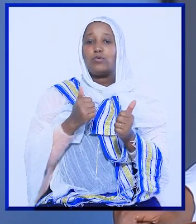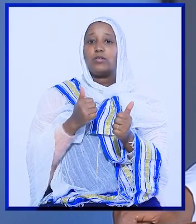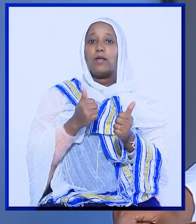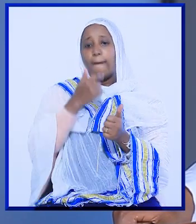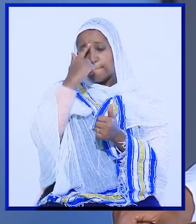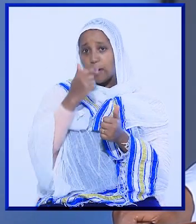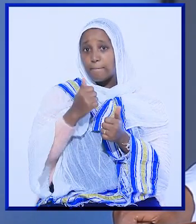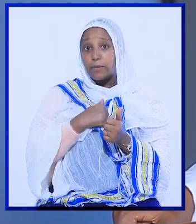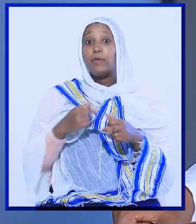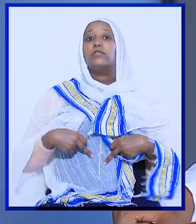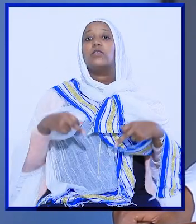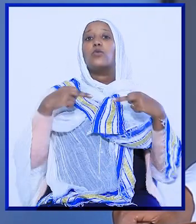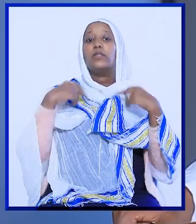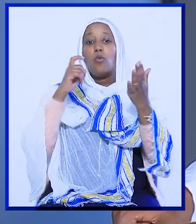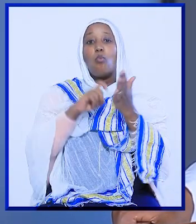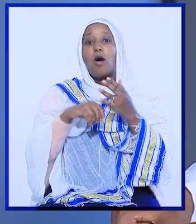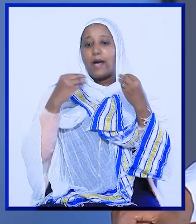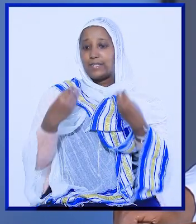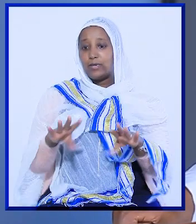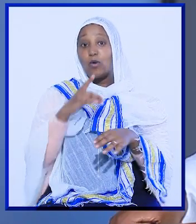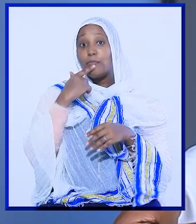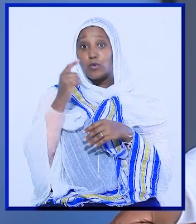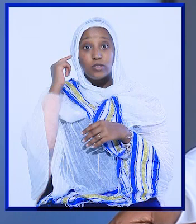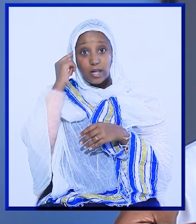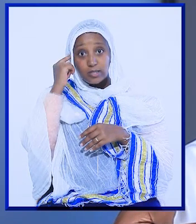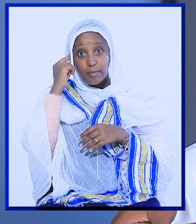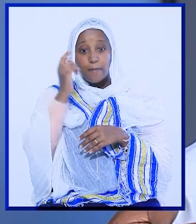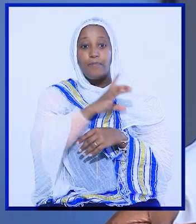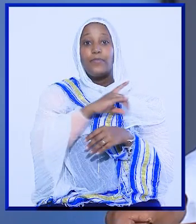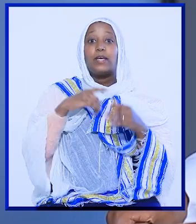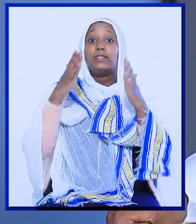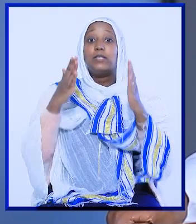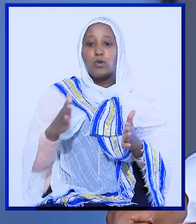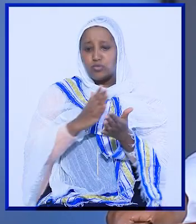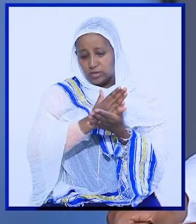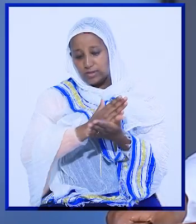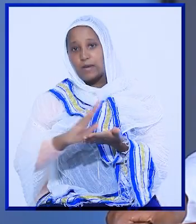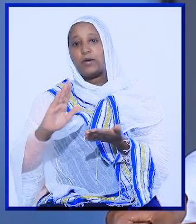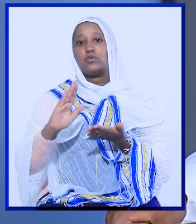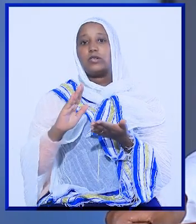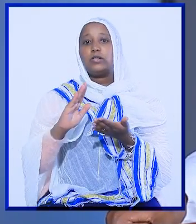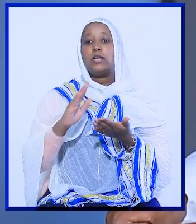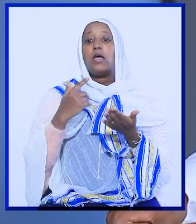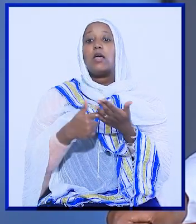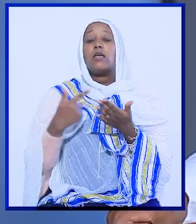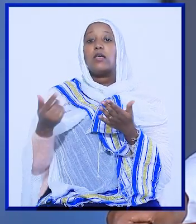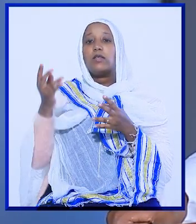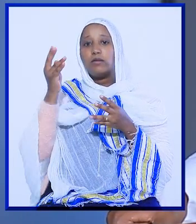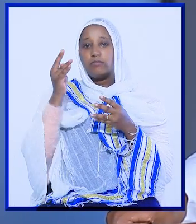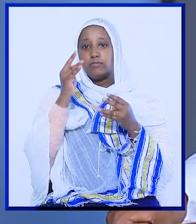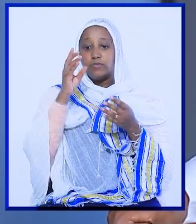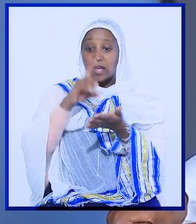የምከተለውን የማምንበትን ህይወት ዋጋ ያሳጣዋል ክርስትናው ብሎ ስላሰበ ክርስትናውን ለማስወገድ ክርስቲያኖች